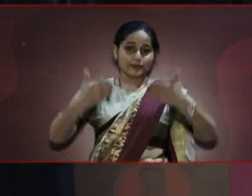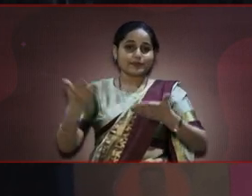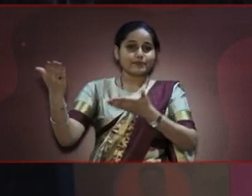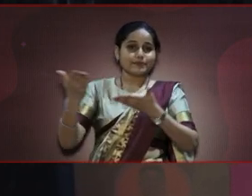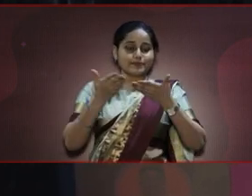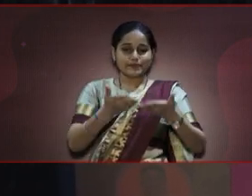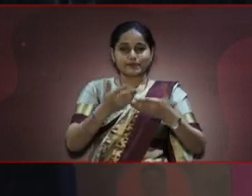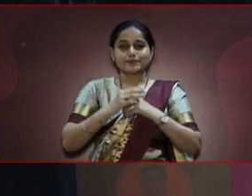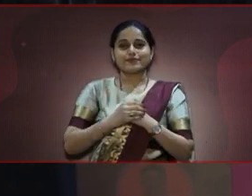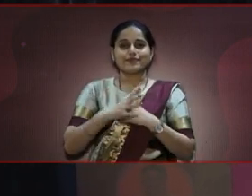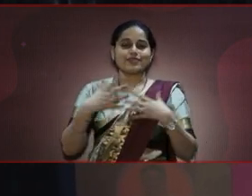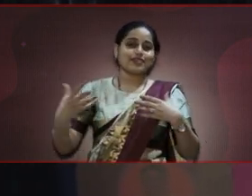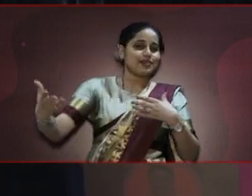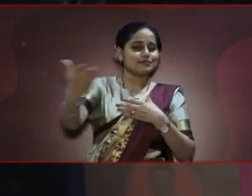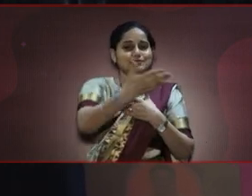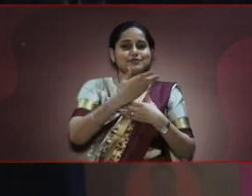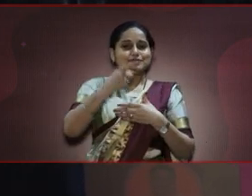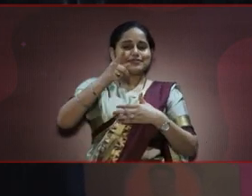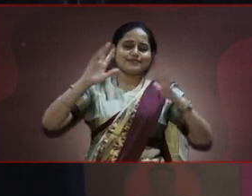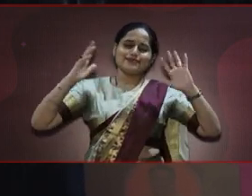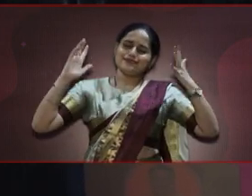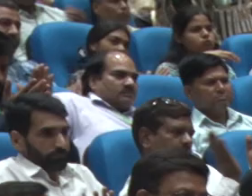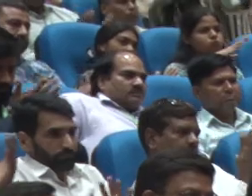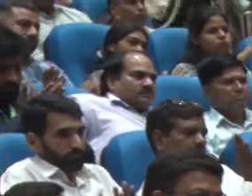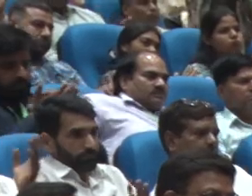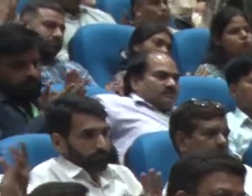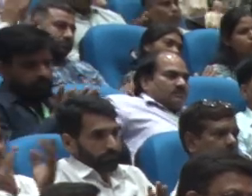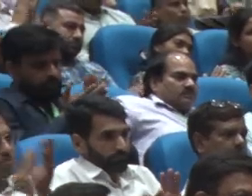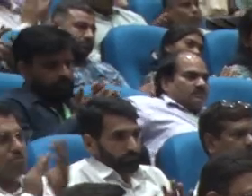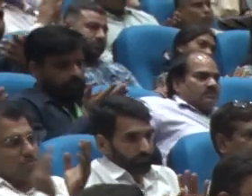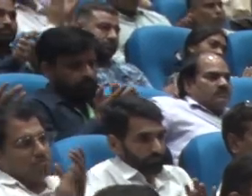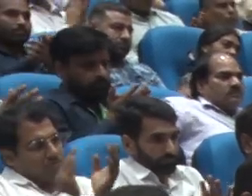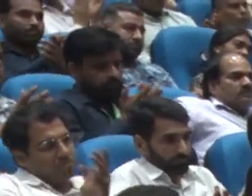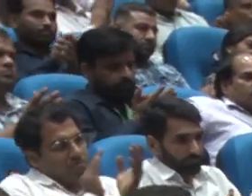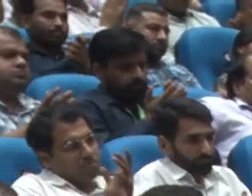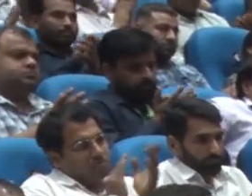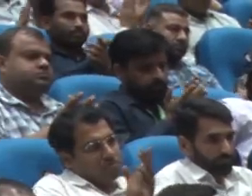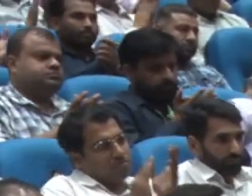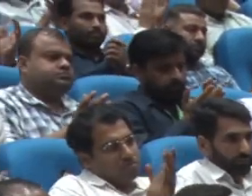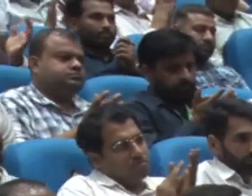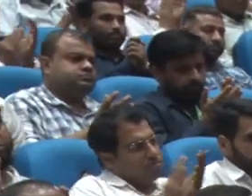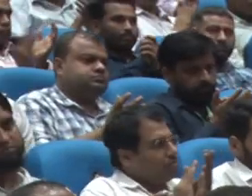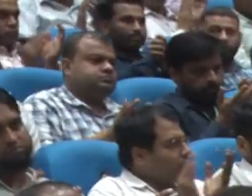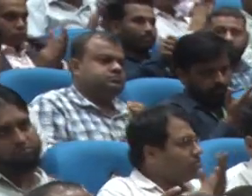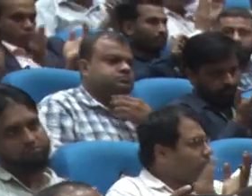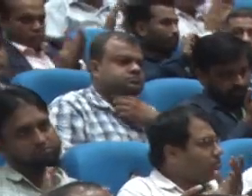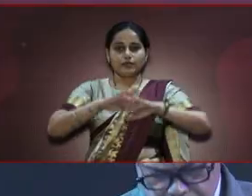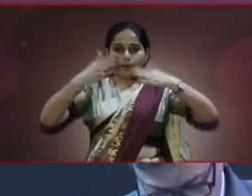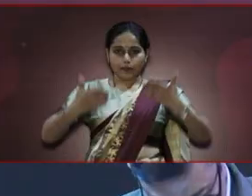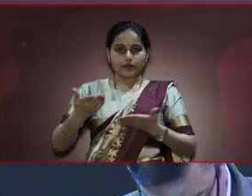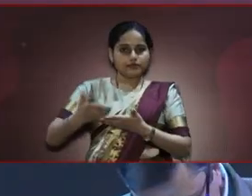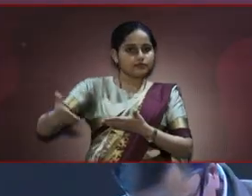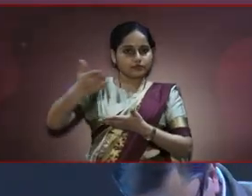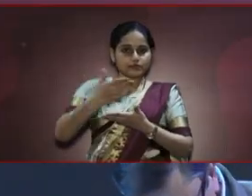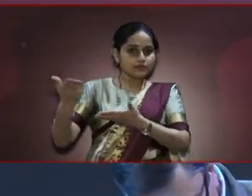रहेंगे। आप सभी जोरदार करतल ध्वनि से स्वागत कीजिए हमारे गणमान्य अतिथिगण का। मंच पर हमारे